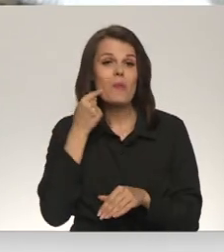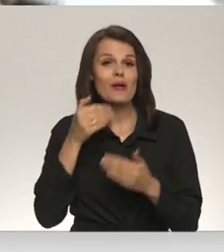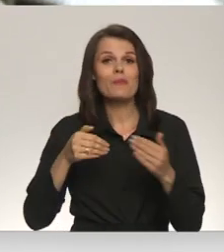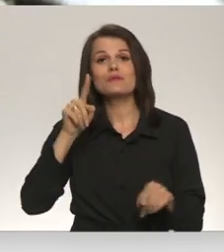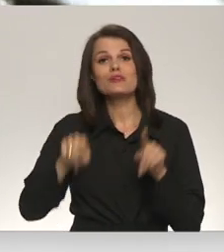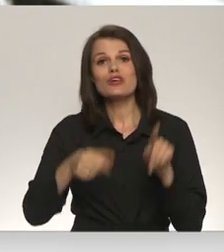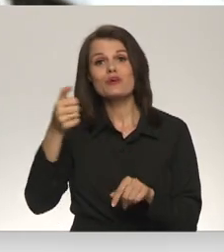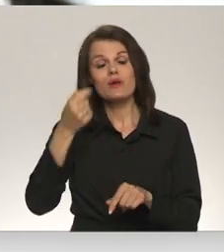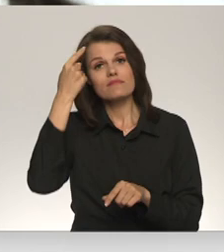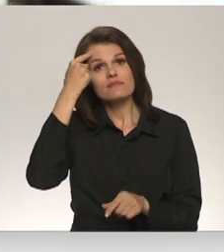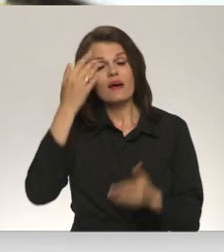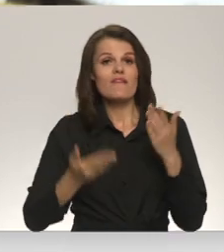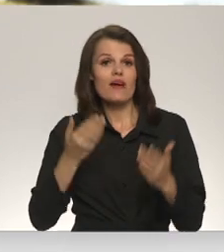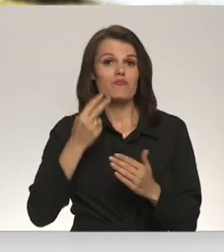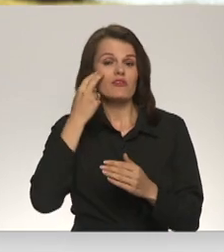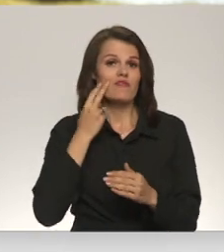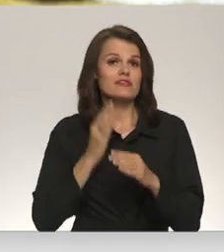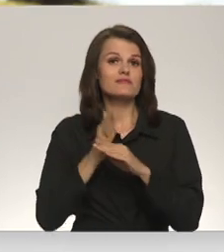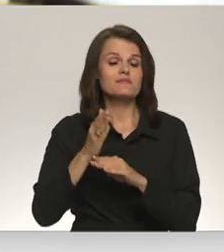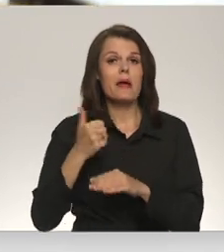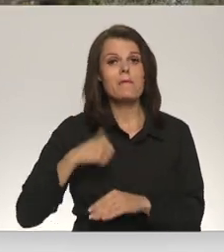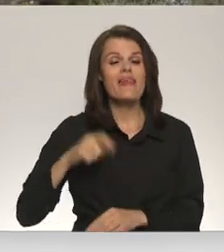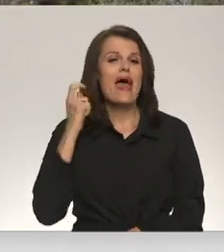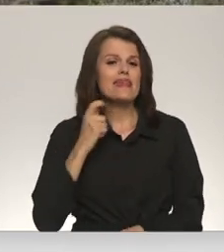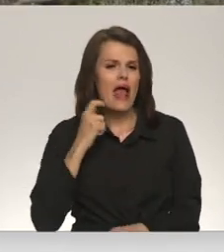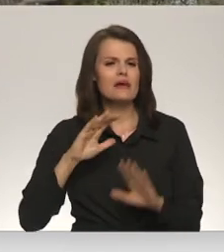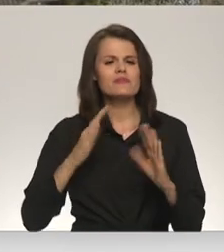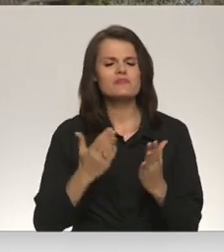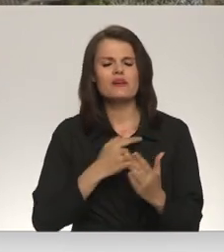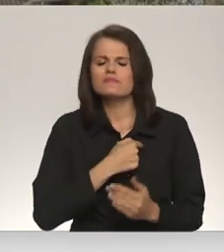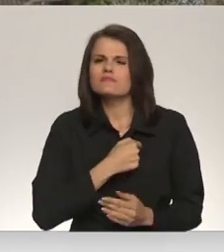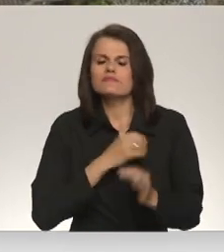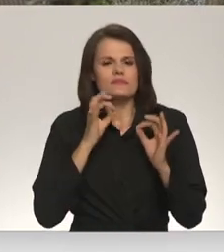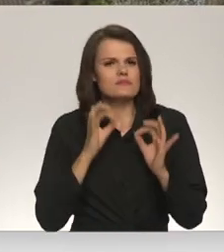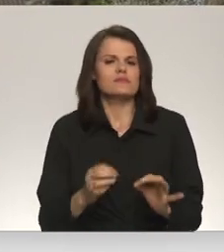gadiem radusies doma izvadīt vecumdienas pie meitas Jēkabpils pusē, taču ilgas pēc savām